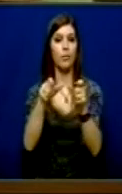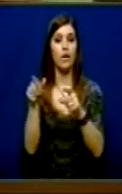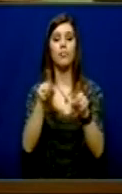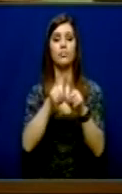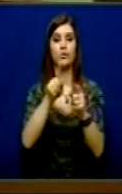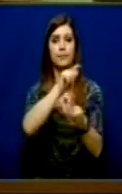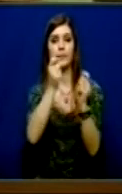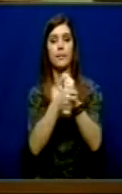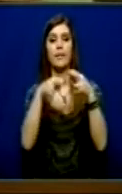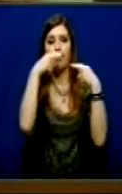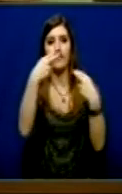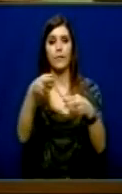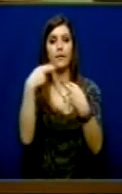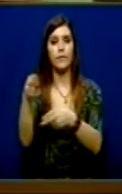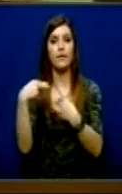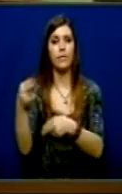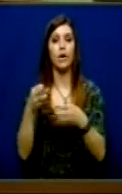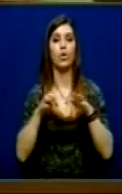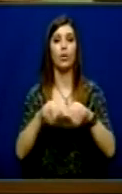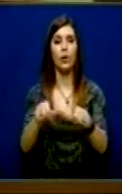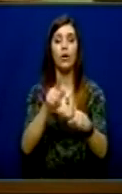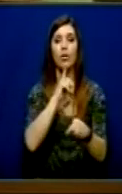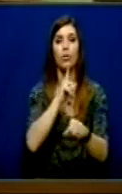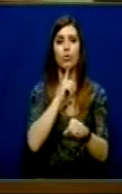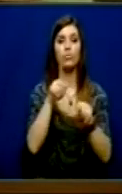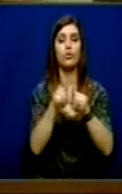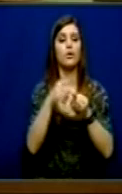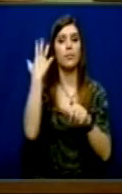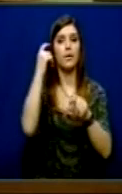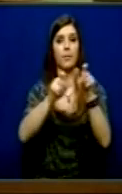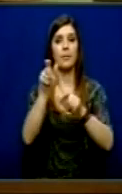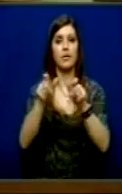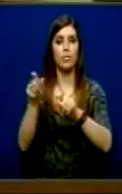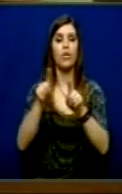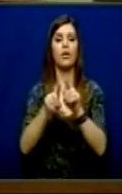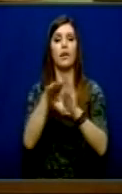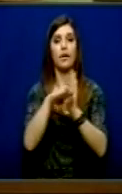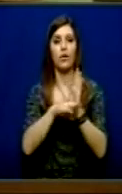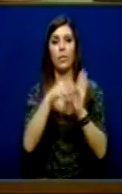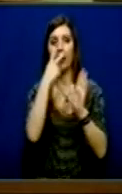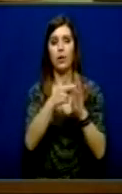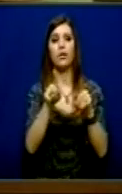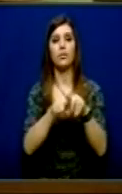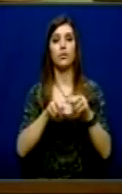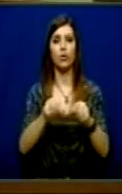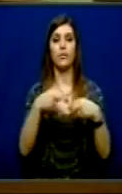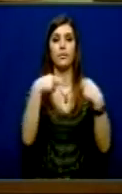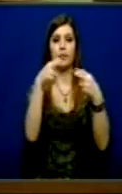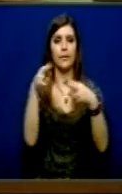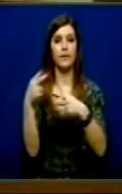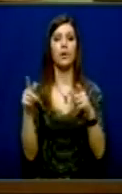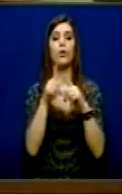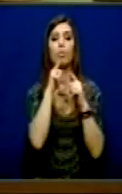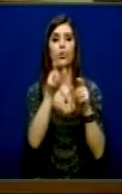titullit të pronës publike dhe shoqërore në gjendjen e mëparshme, pra në statusin e pronës publike dhe shoqërore që kishte